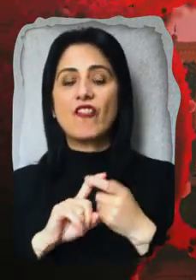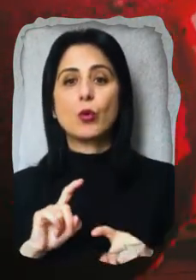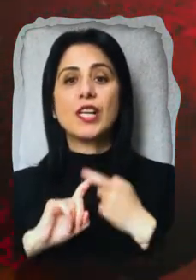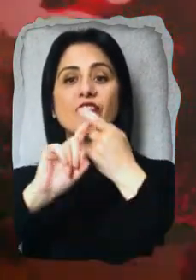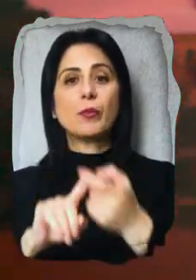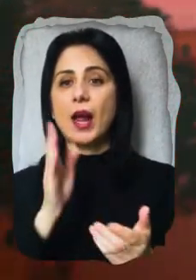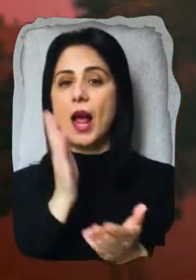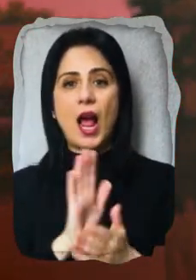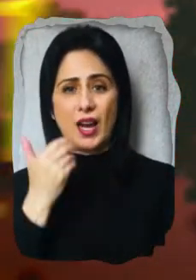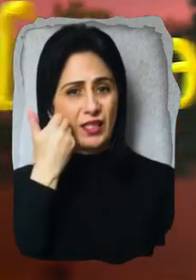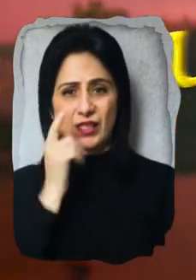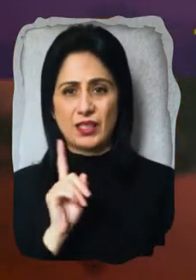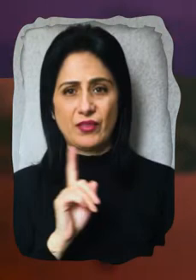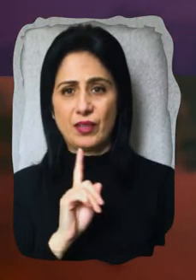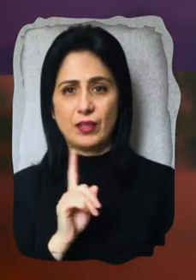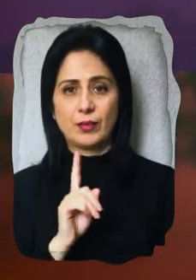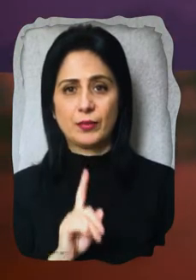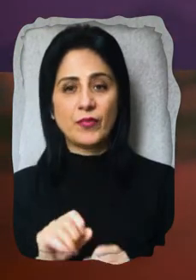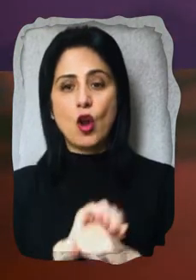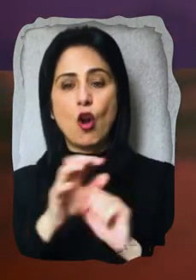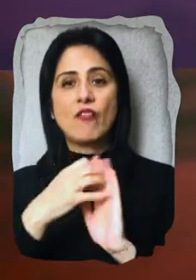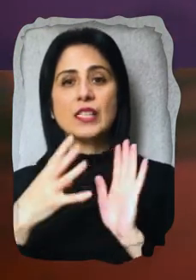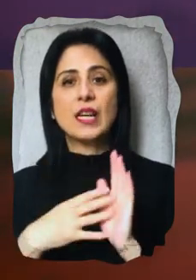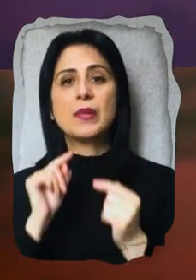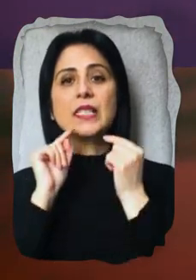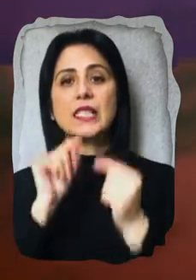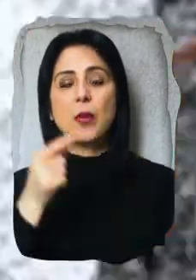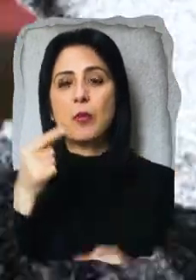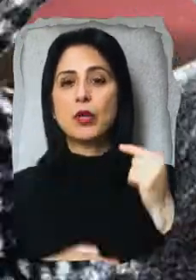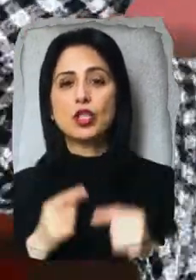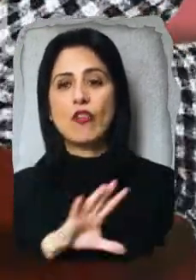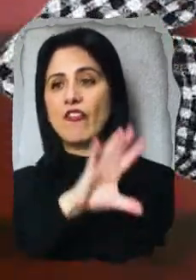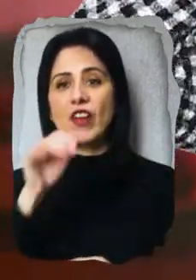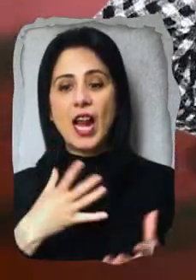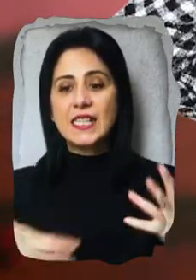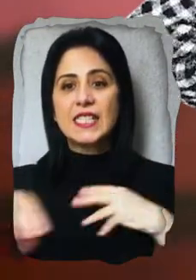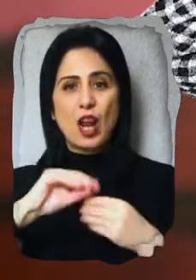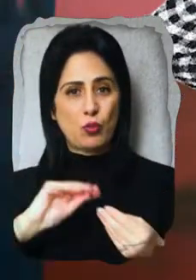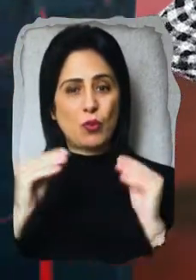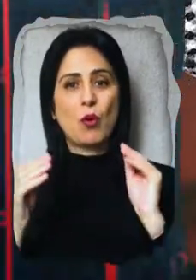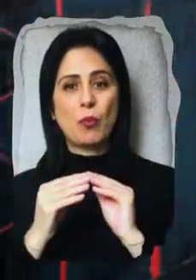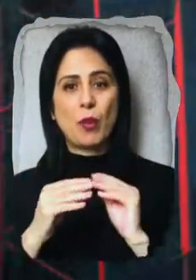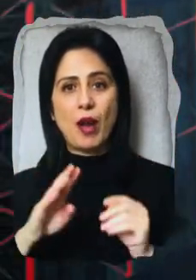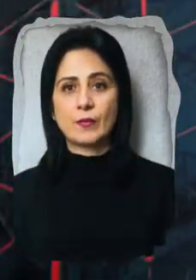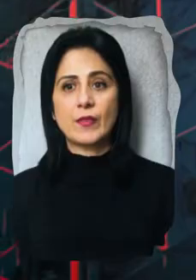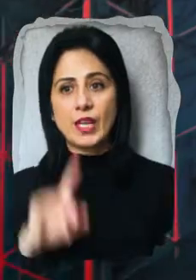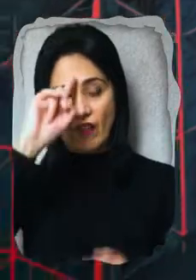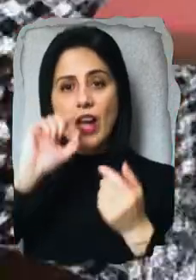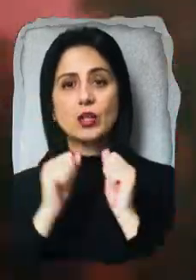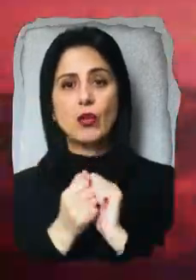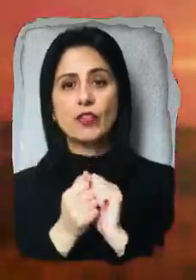կամ տարիքից։ Վիրուսով վարակվել նա մոտ չէ, COVID-19-ի դեմ պայքարը մեր ընդհանուր մարտահրավերն է։